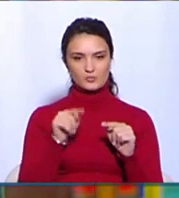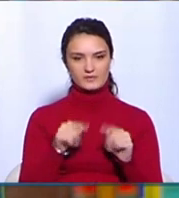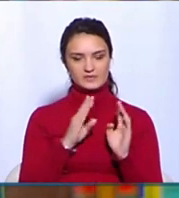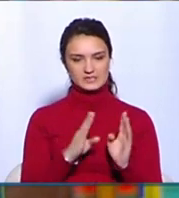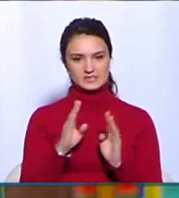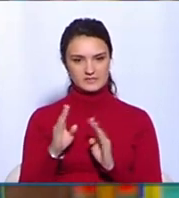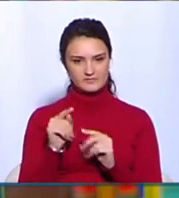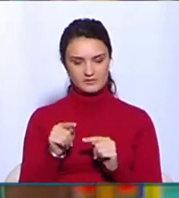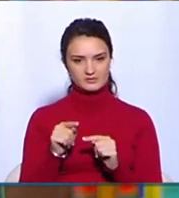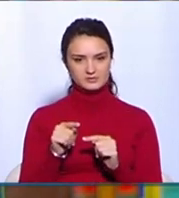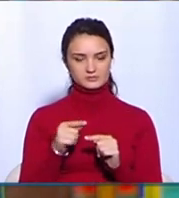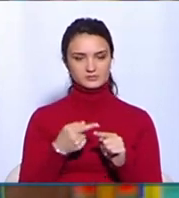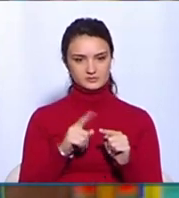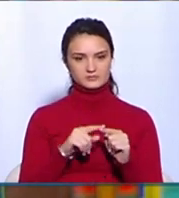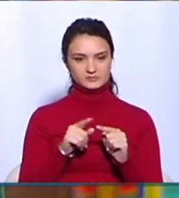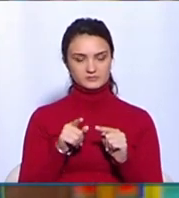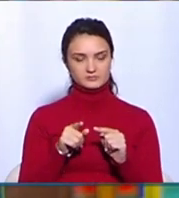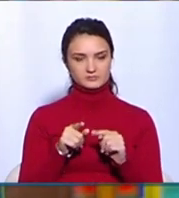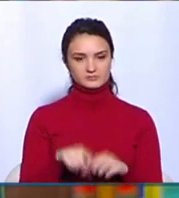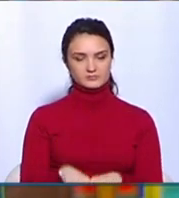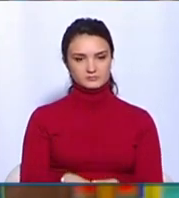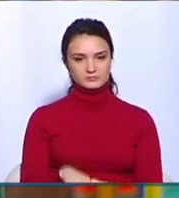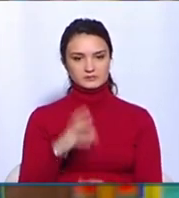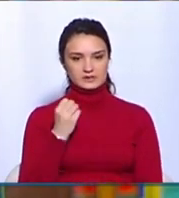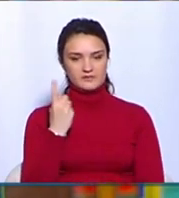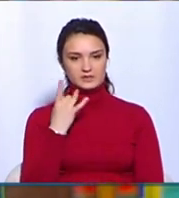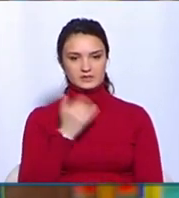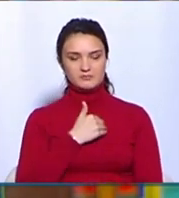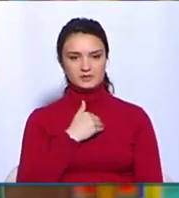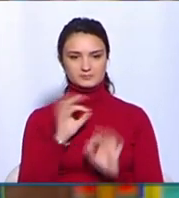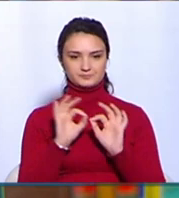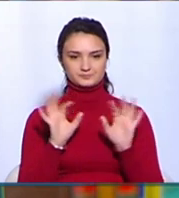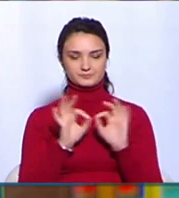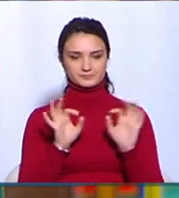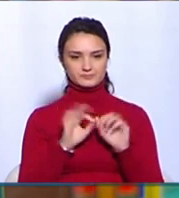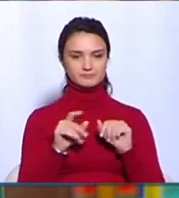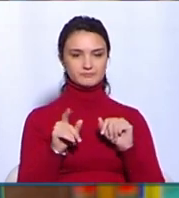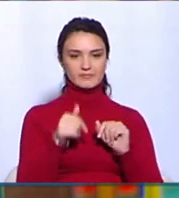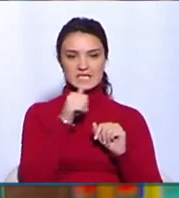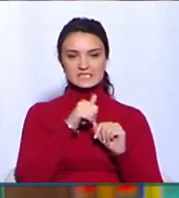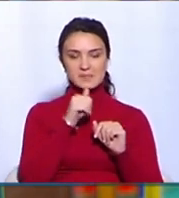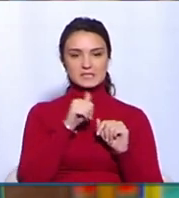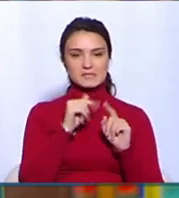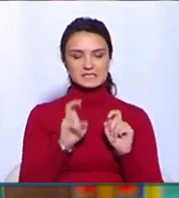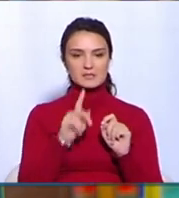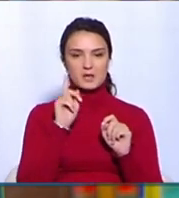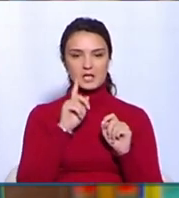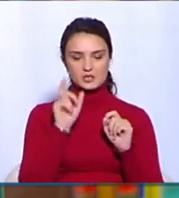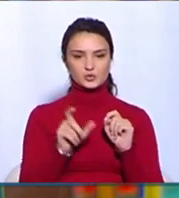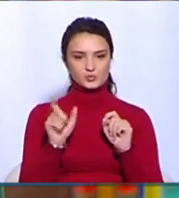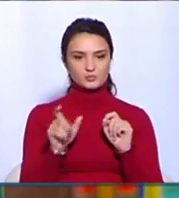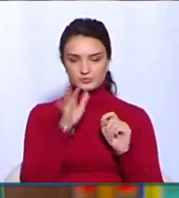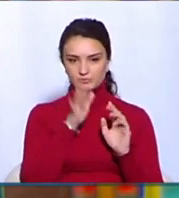დანაშაულებრივი გადახრილი ქცევების თვალსაზრისით. კიდევ ერთხელ მინდა ხაზი გაუსვა, ექსპერიმენტირება